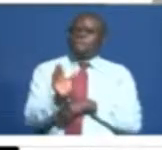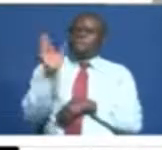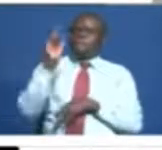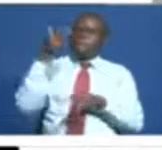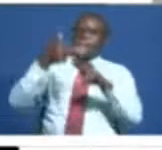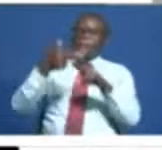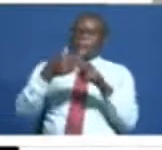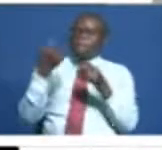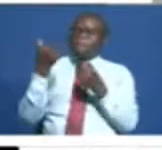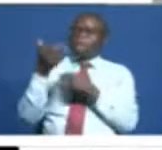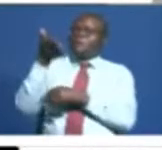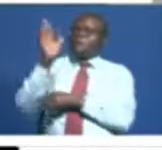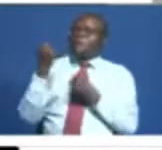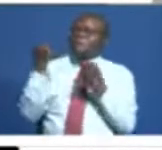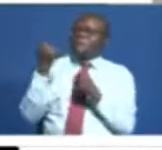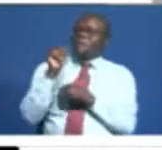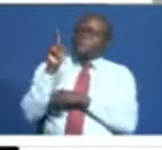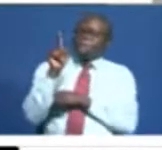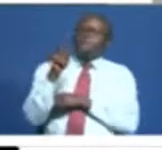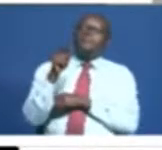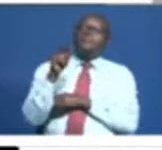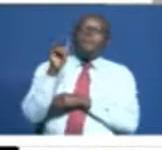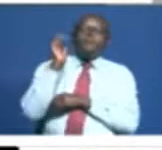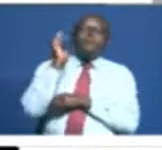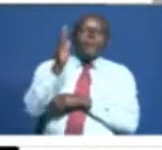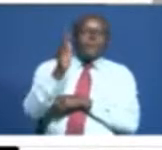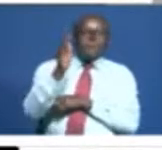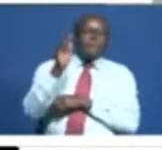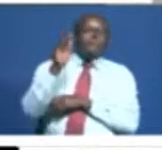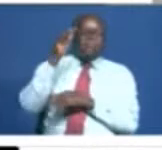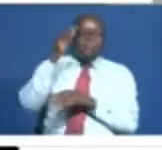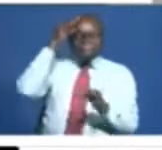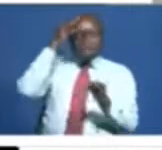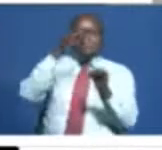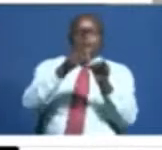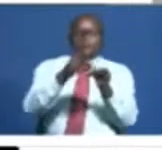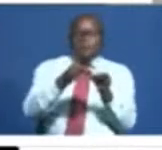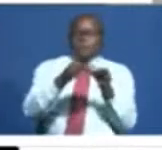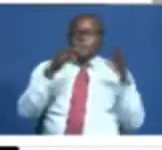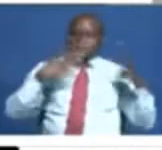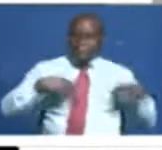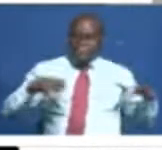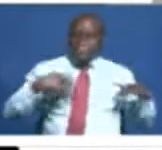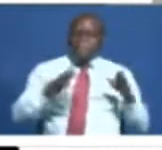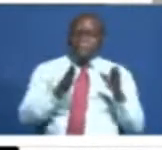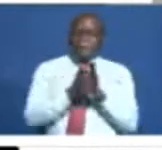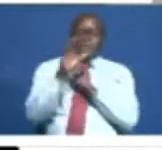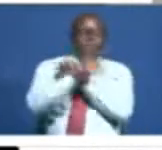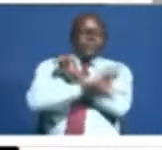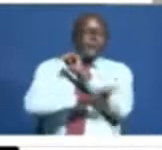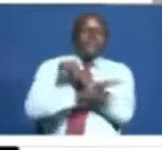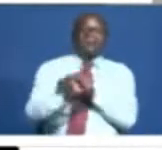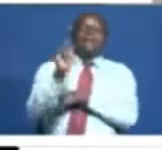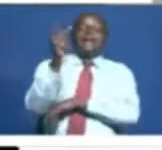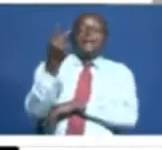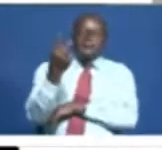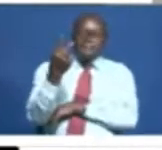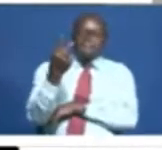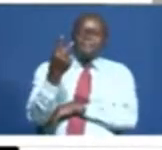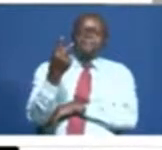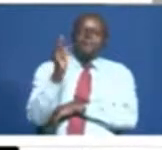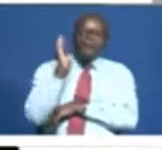Mungu kwamba nitakuwa mwaminifu na mtiifu kwa watu na kwa Jamhuri ya Kenya, kwamba